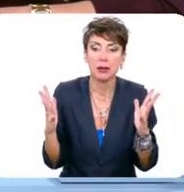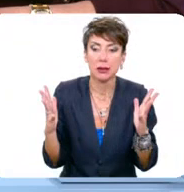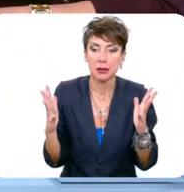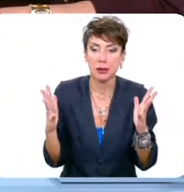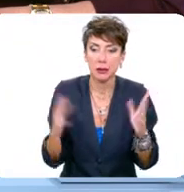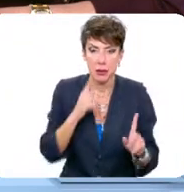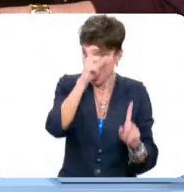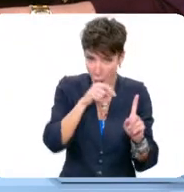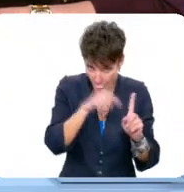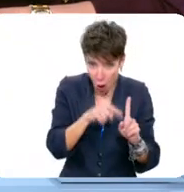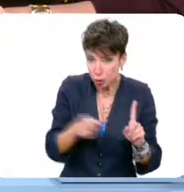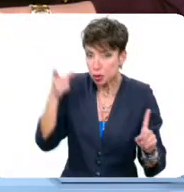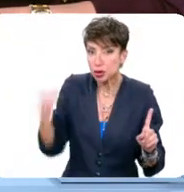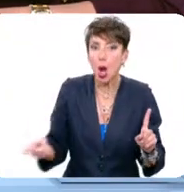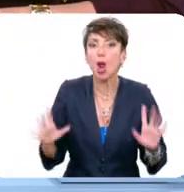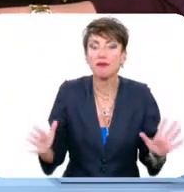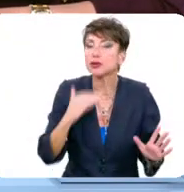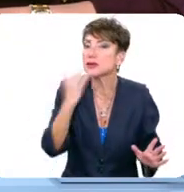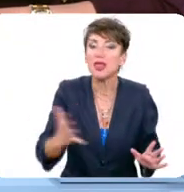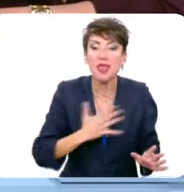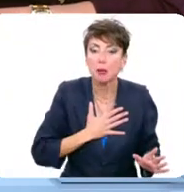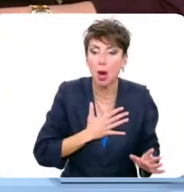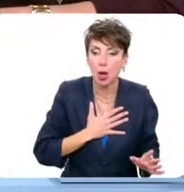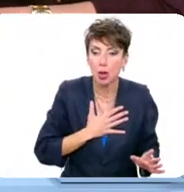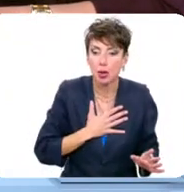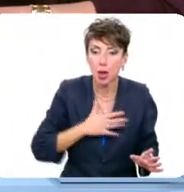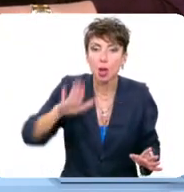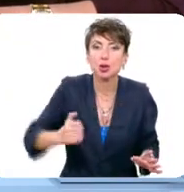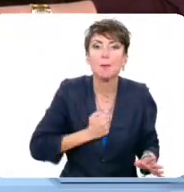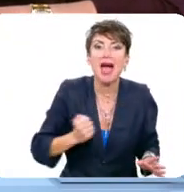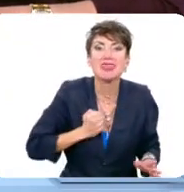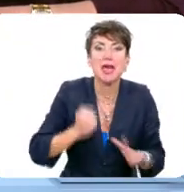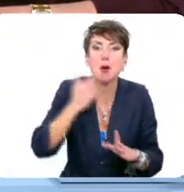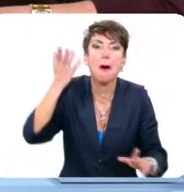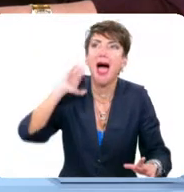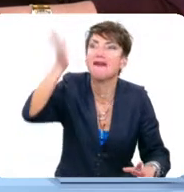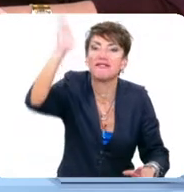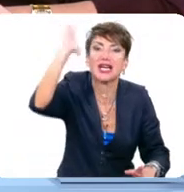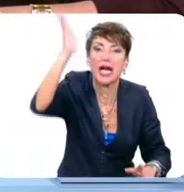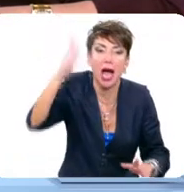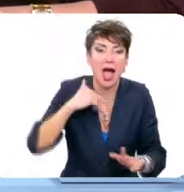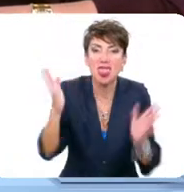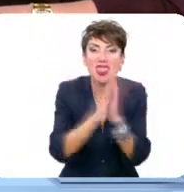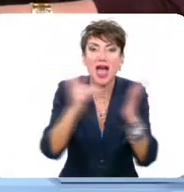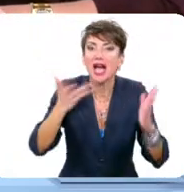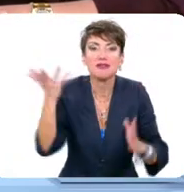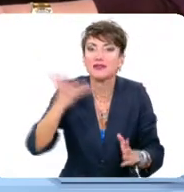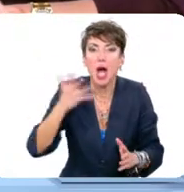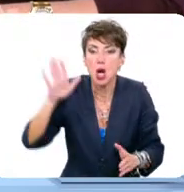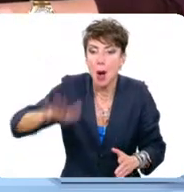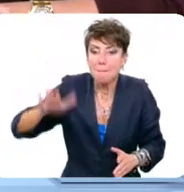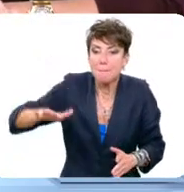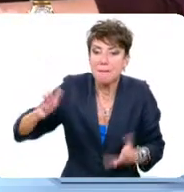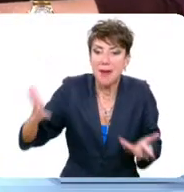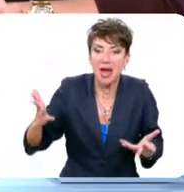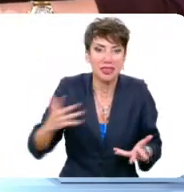αστυνομικό. Δεν μπορώ. Λογικό. Το παιδί μου. Λογικό. Μου φάγε το παιδί μου, 17 χρονό παλικαράκι. Τι